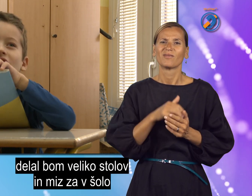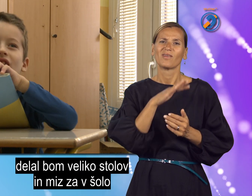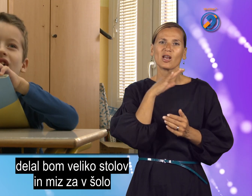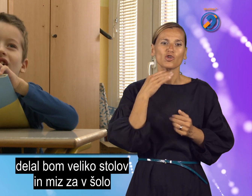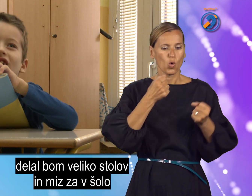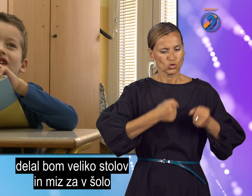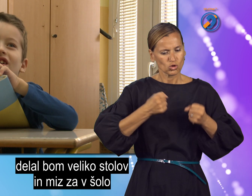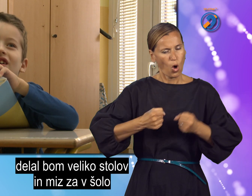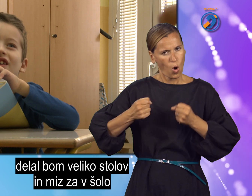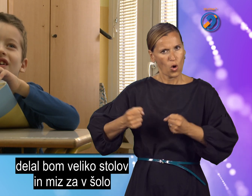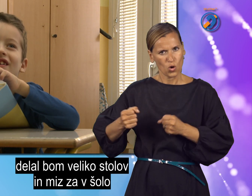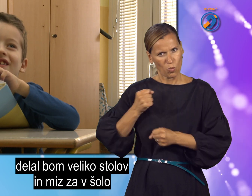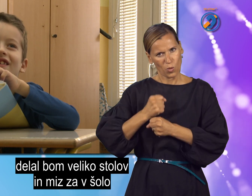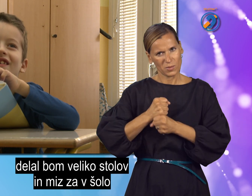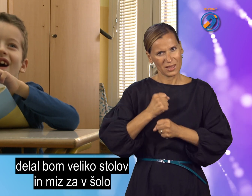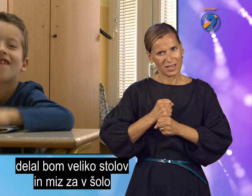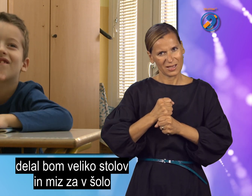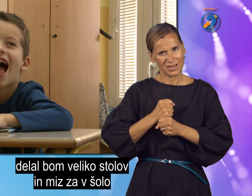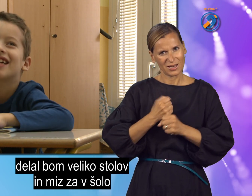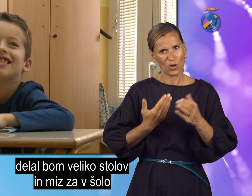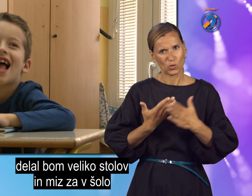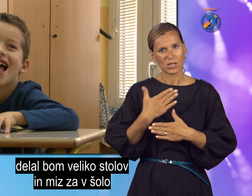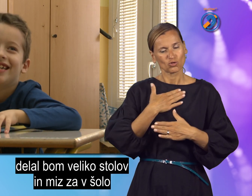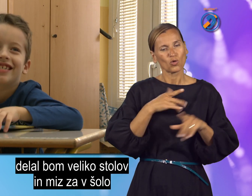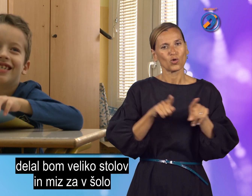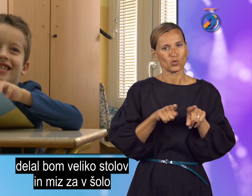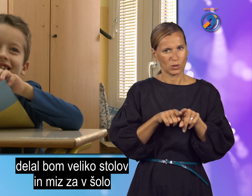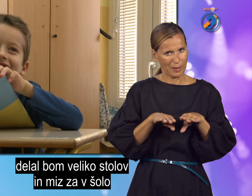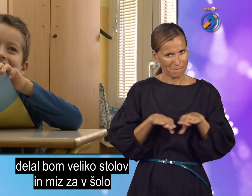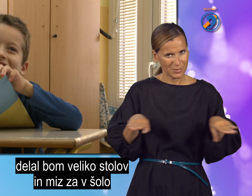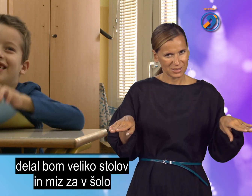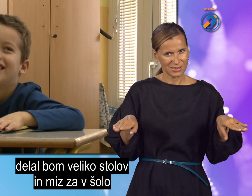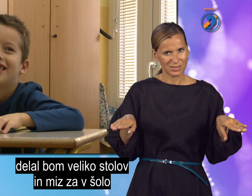delal veliko stalo za šolo.